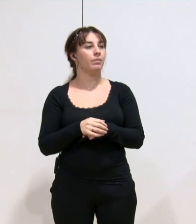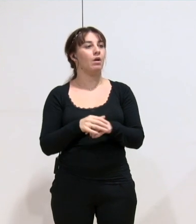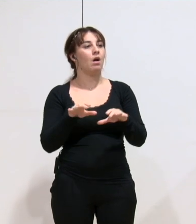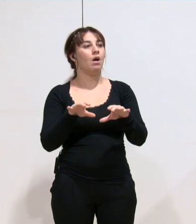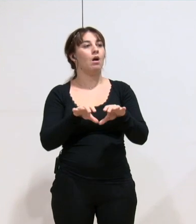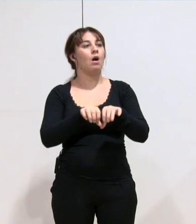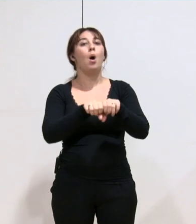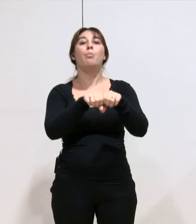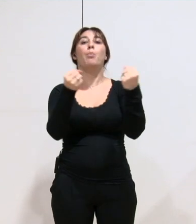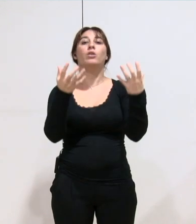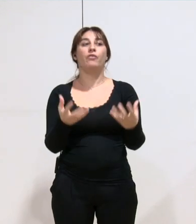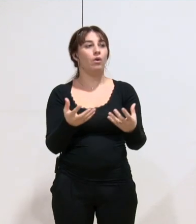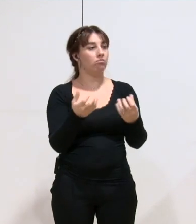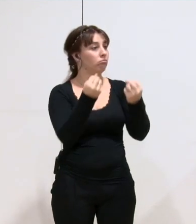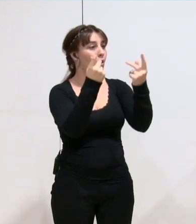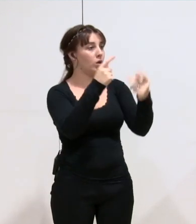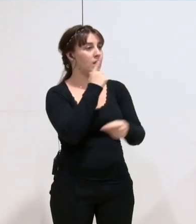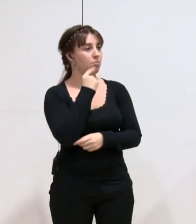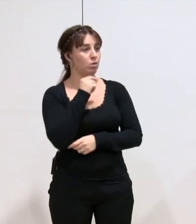Il n'y a pas de souci, M. Safar, vous avez 5 minutes.